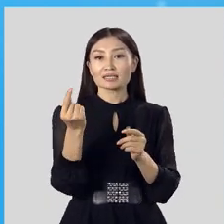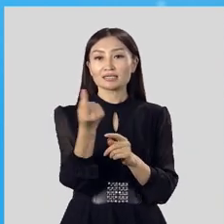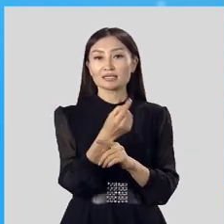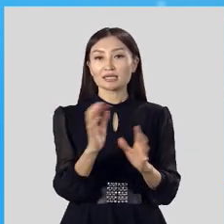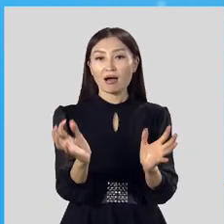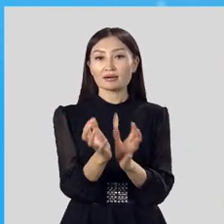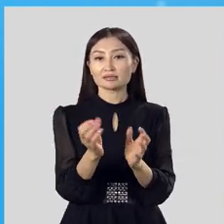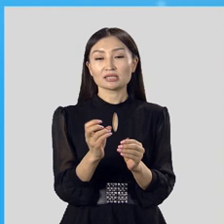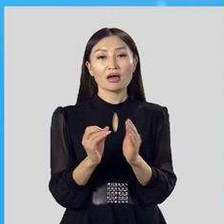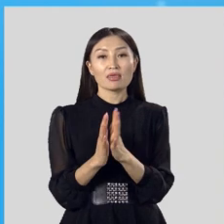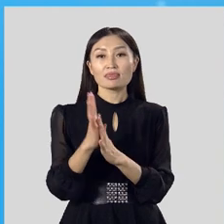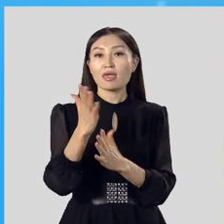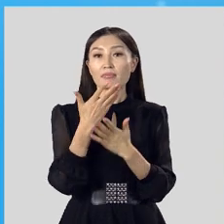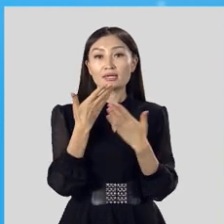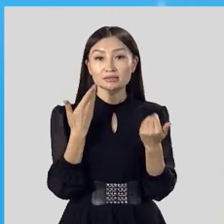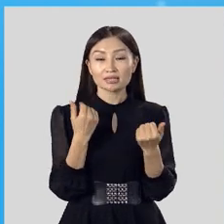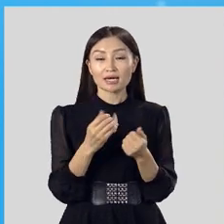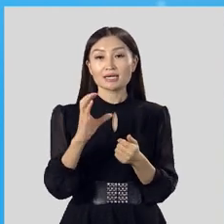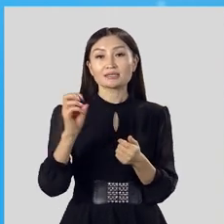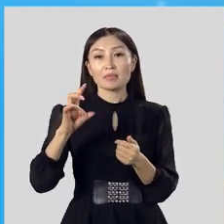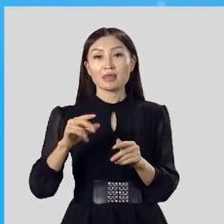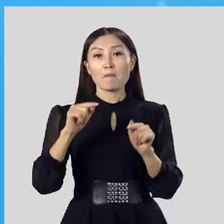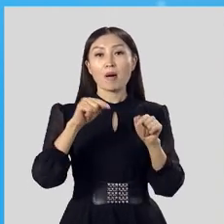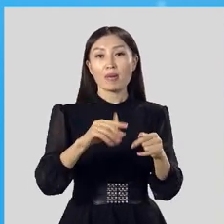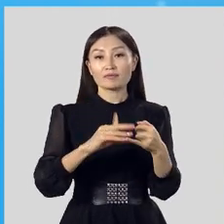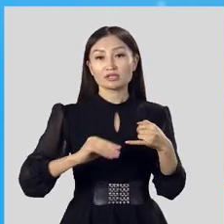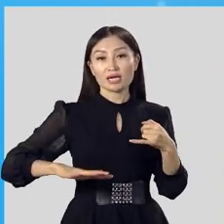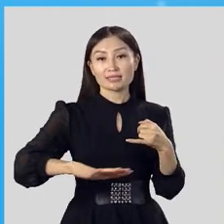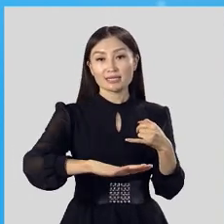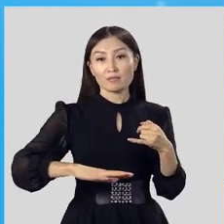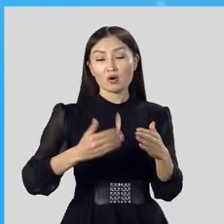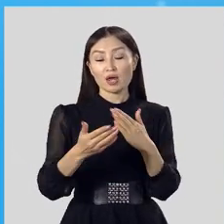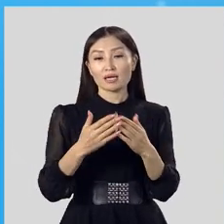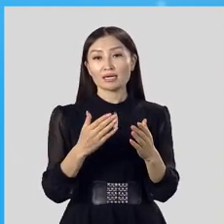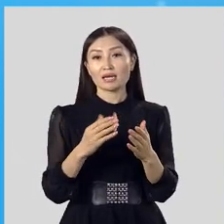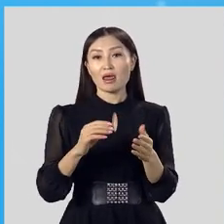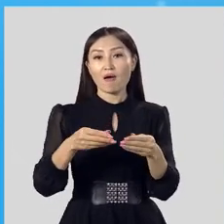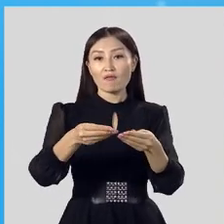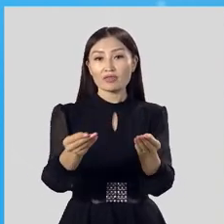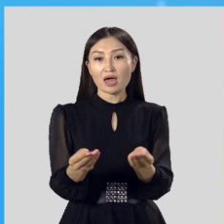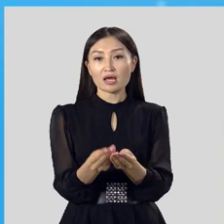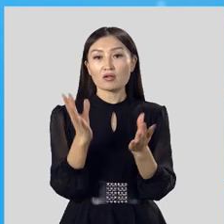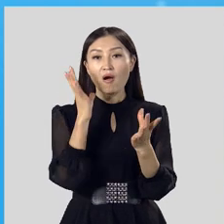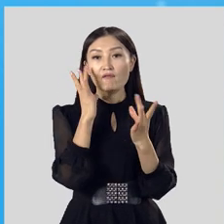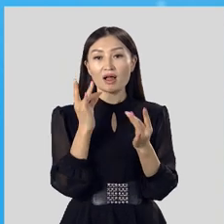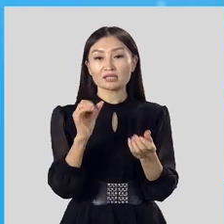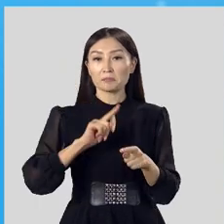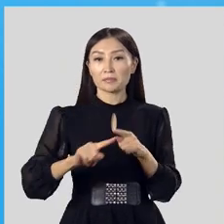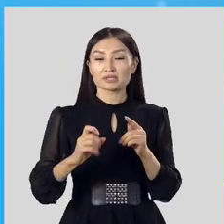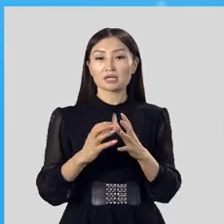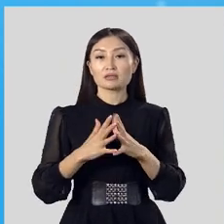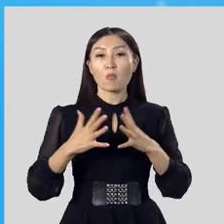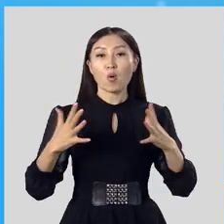не прорастая. А семена, попавшие в землю или помещенные в тарелку с влажной тряпочкой,